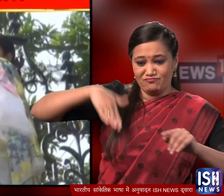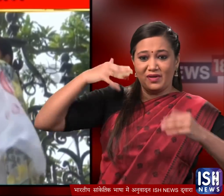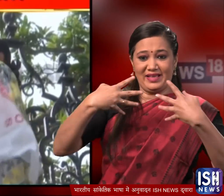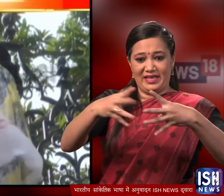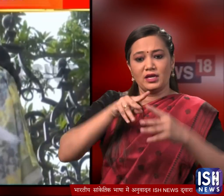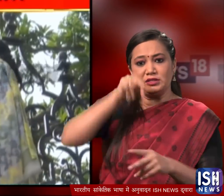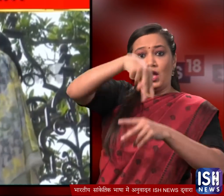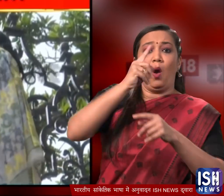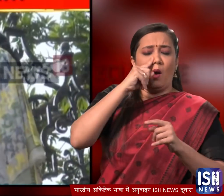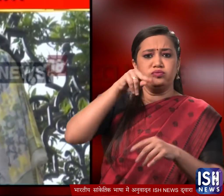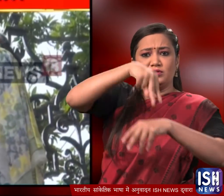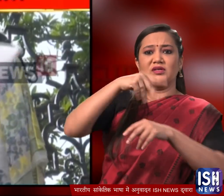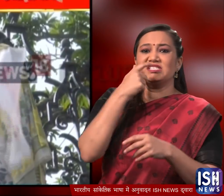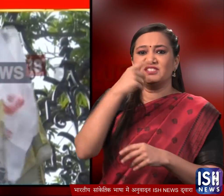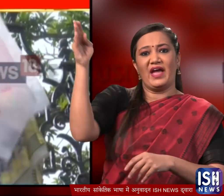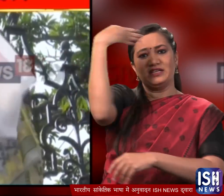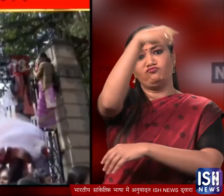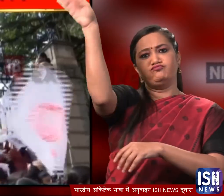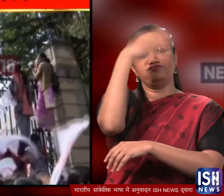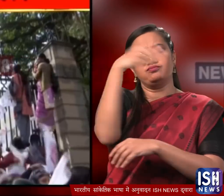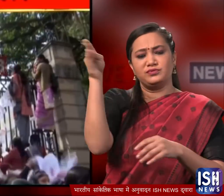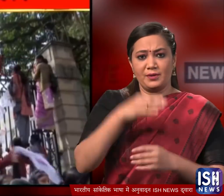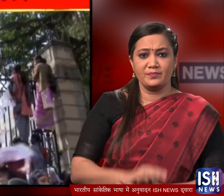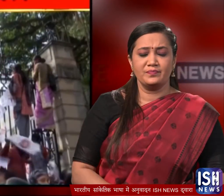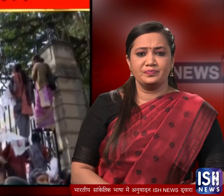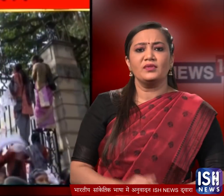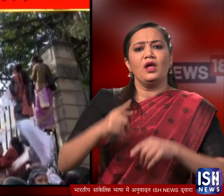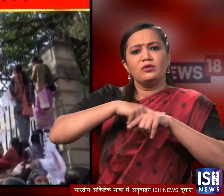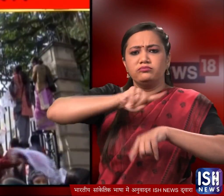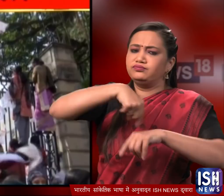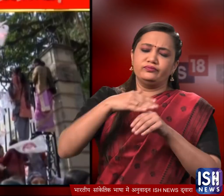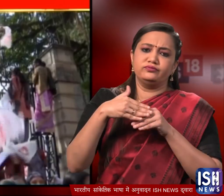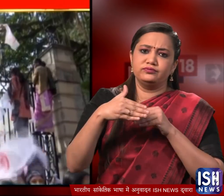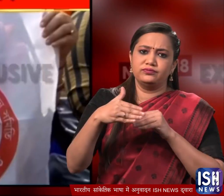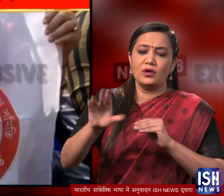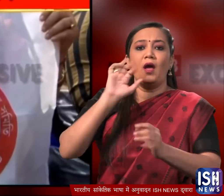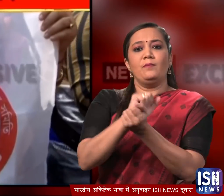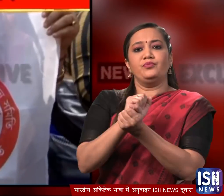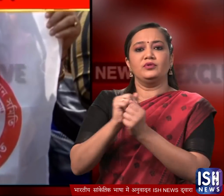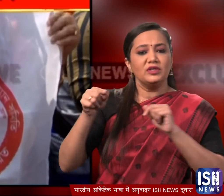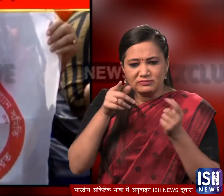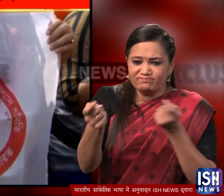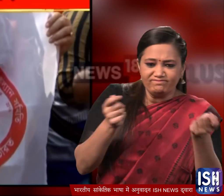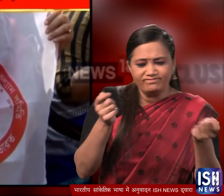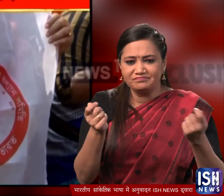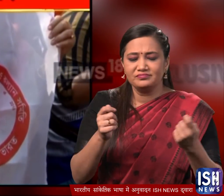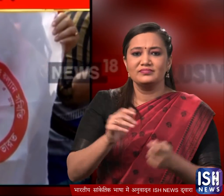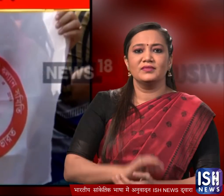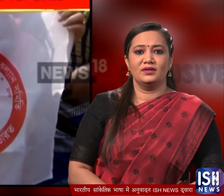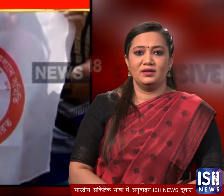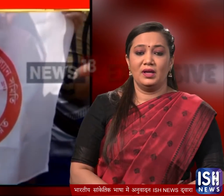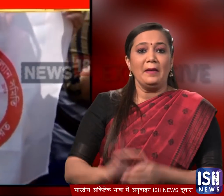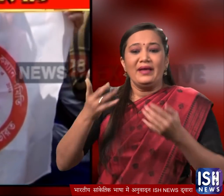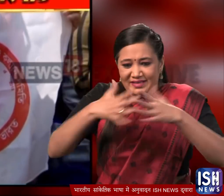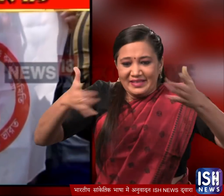के गेट पर चढ़ गईं और वहीं खड़े होकर सफेद रंग के झंडे लहराने लगी। यह हंगामा बहुत देर तक चला, जिसके बाद पुलिस वालों ने मोर्चा संभाला।